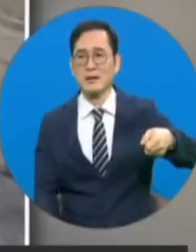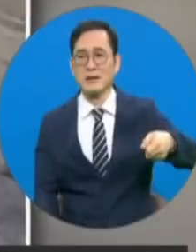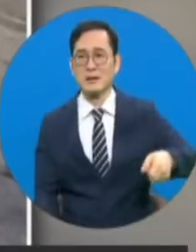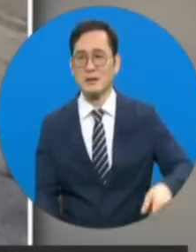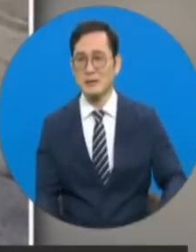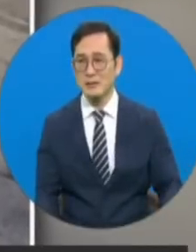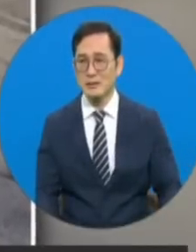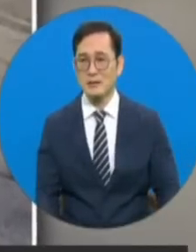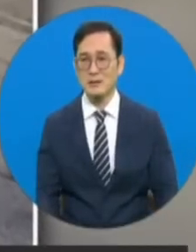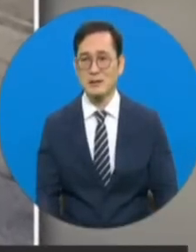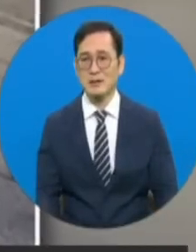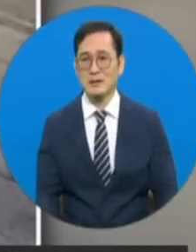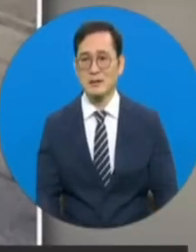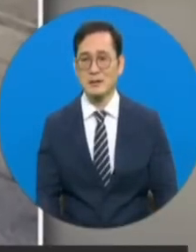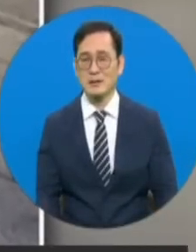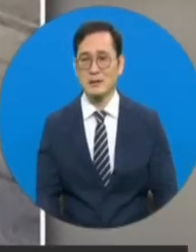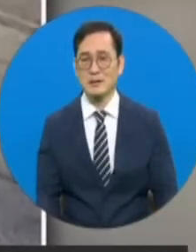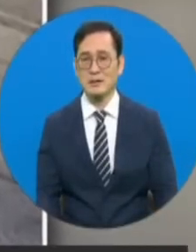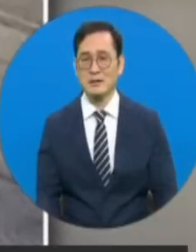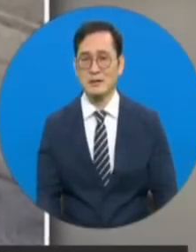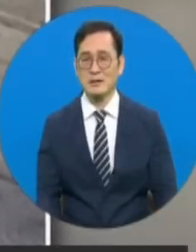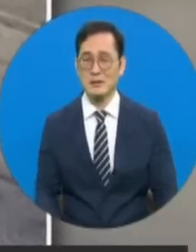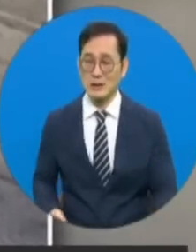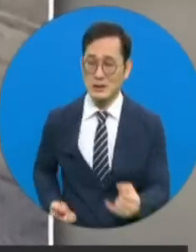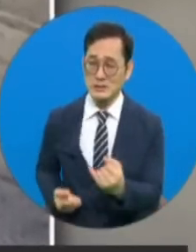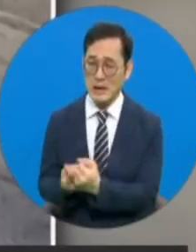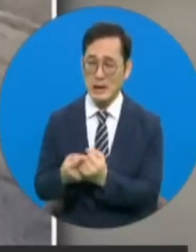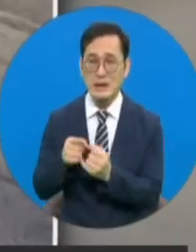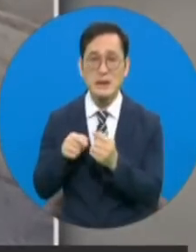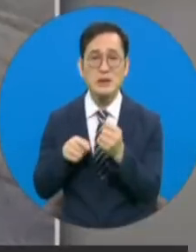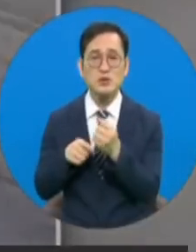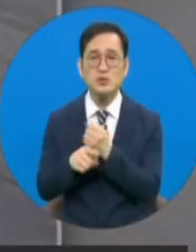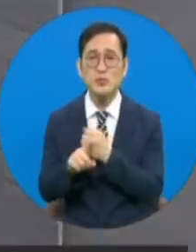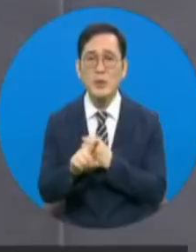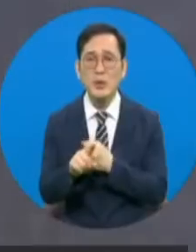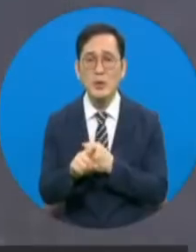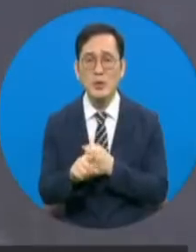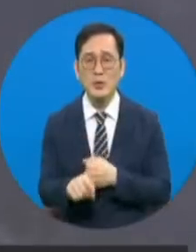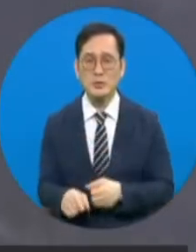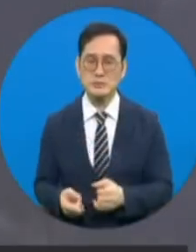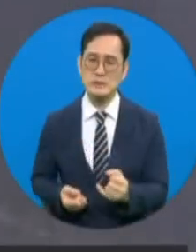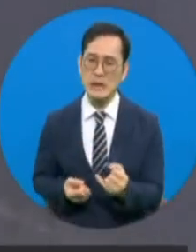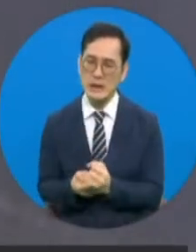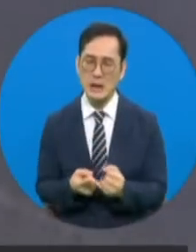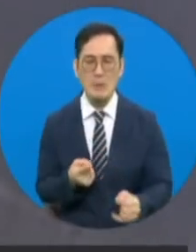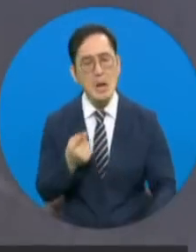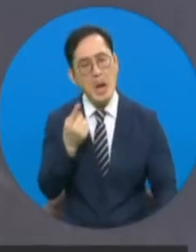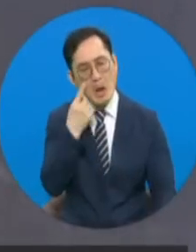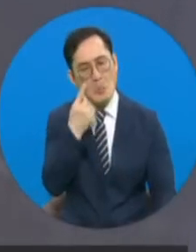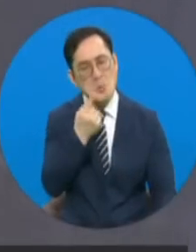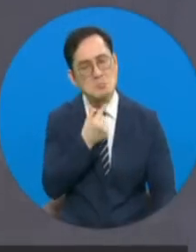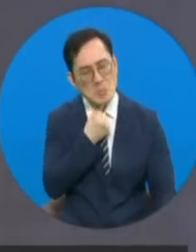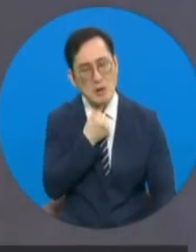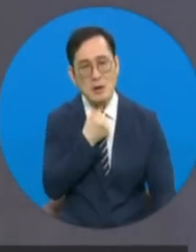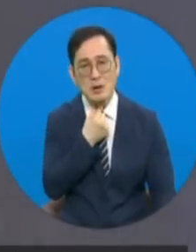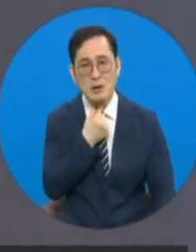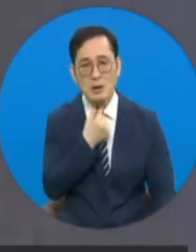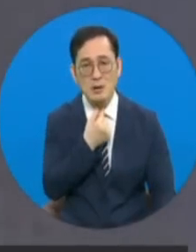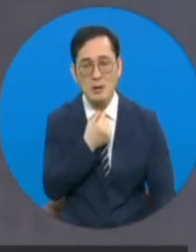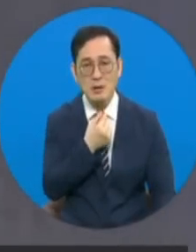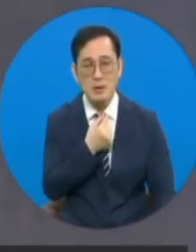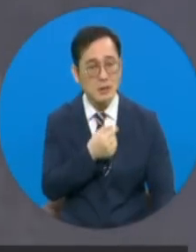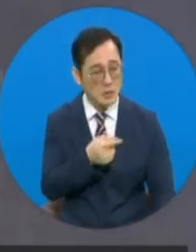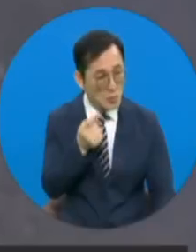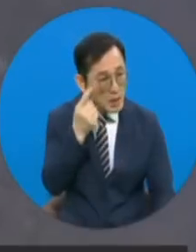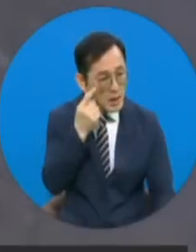본인이 사례의 동기가 굉장히 엽기적이에요 살인을 한번 해보고 싶었다는 거예요 그 왜 살을 해보고 싶었냐면